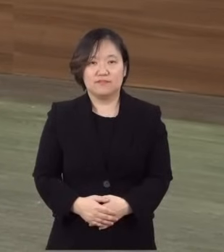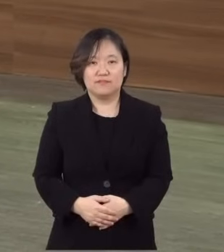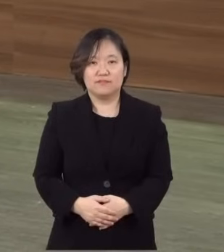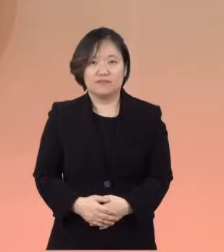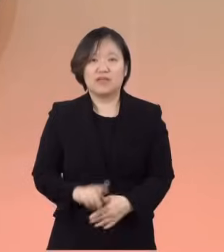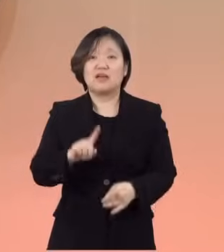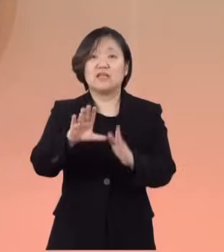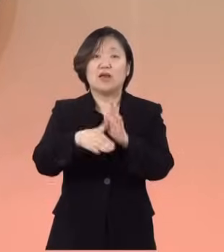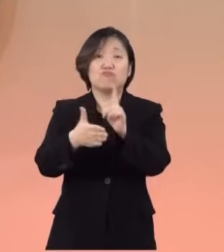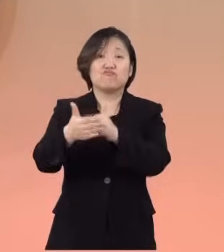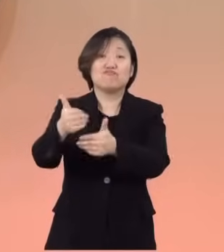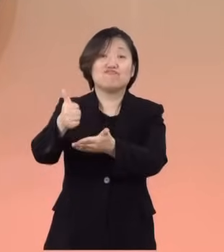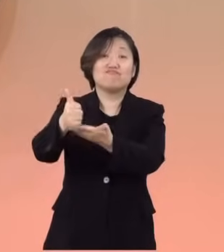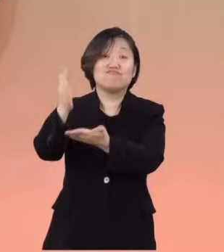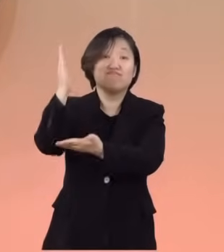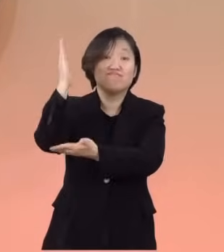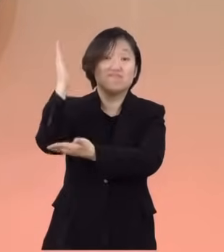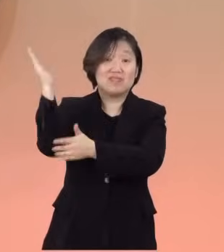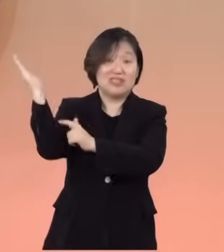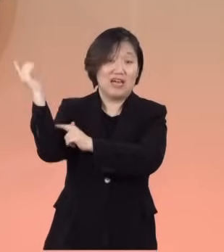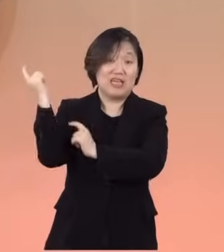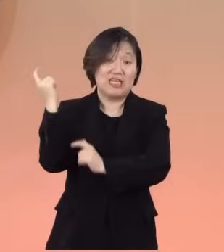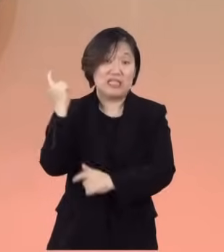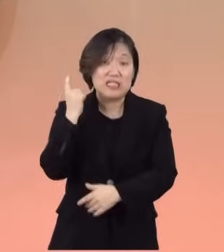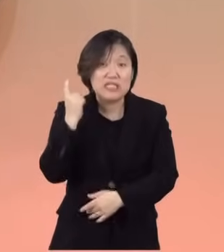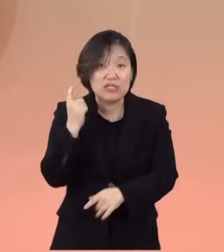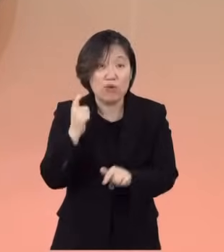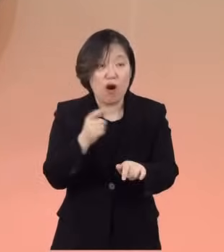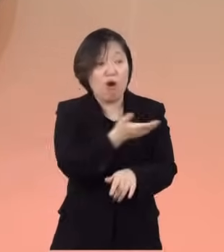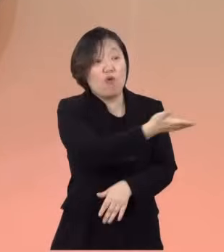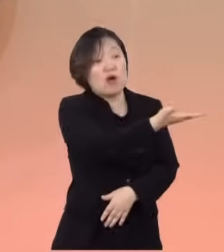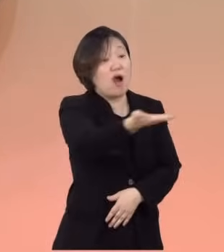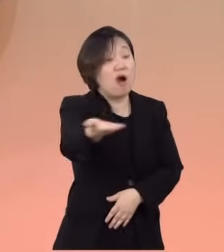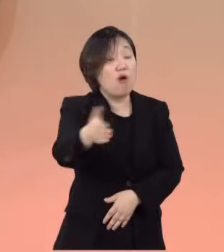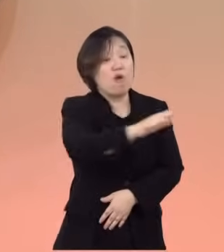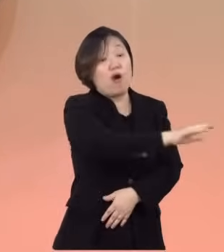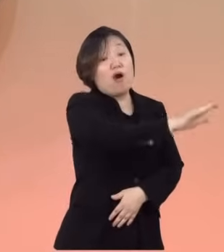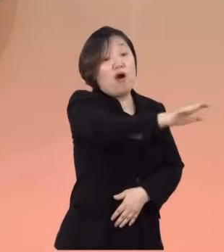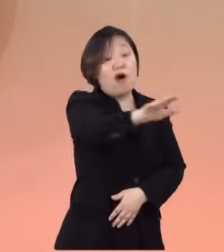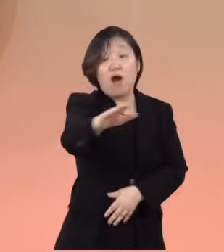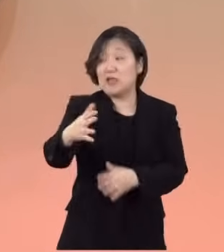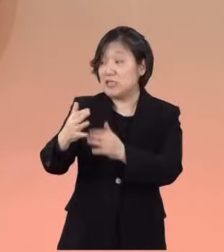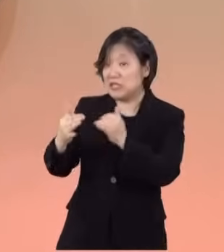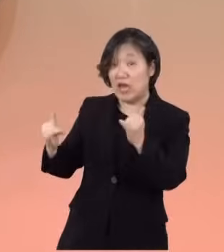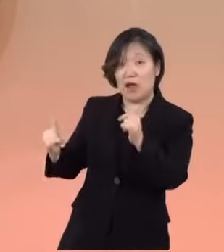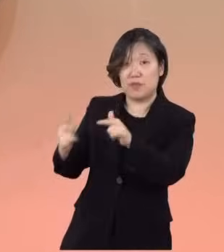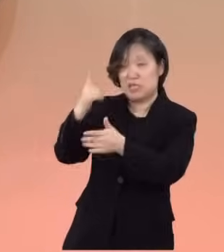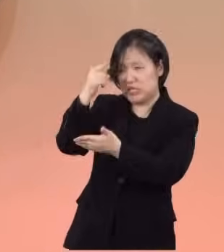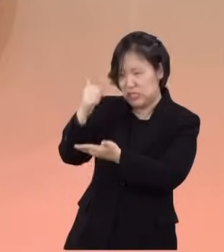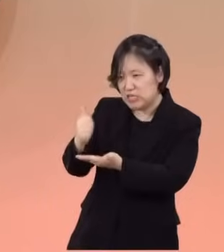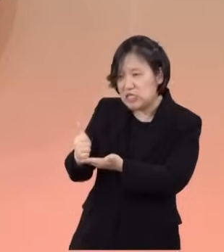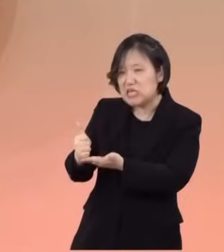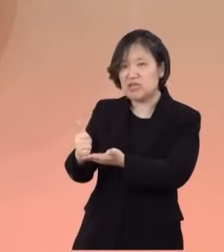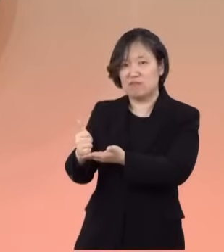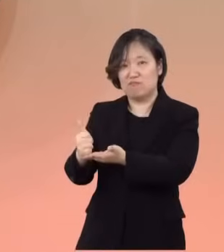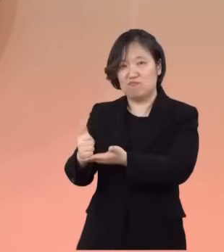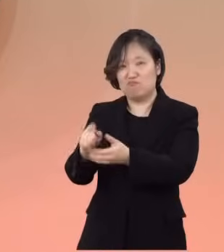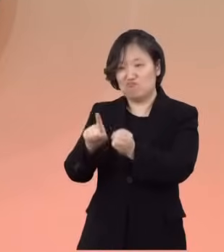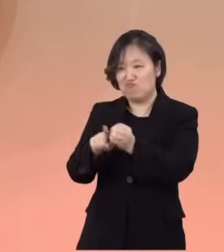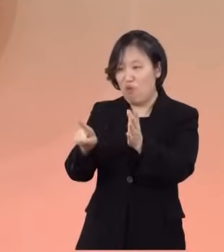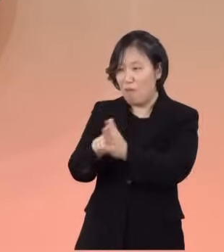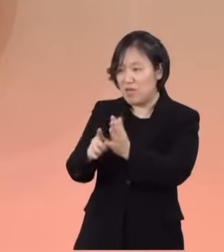됩니다 그때 부처님의 말씀을고 그자리에 있는 수많